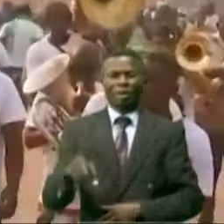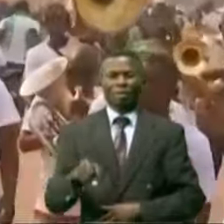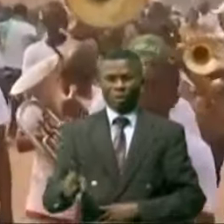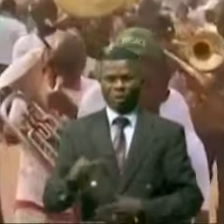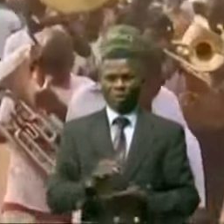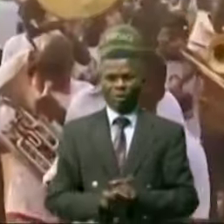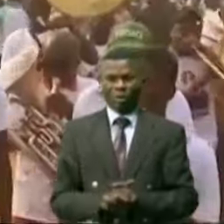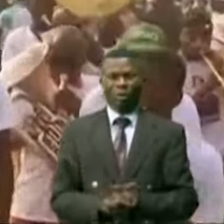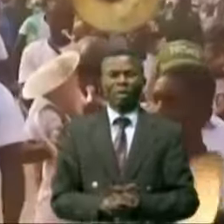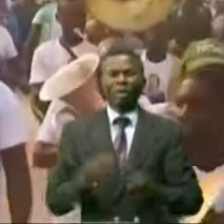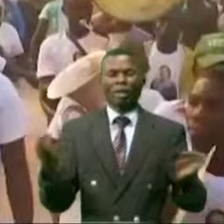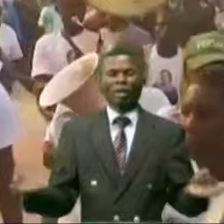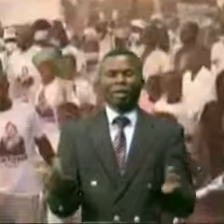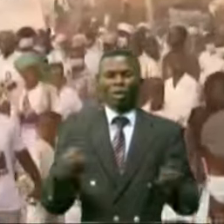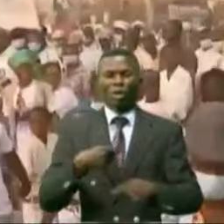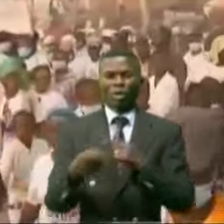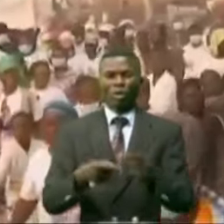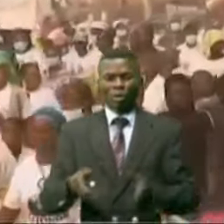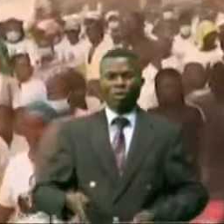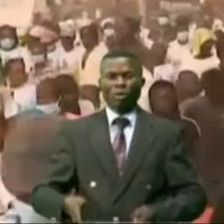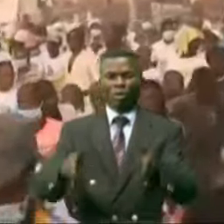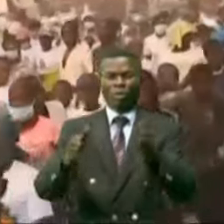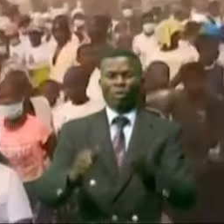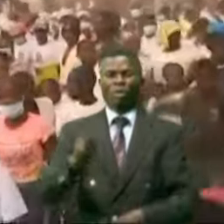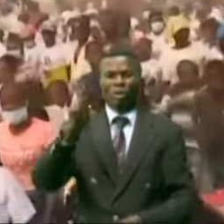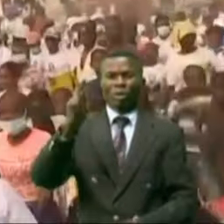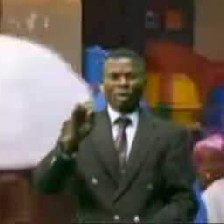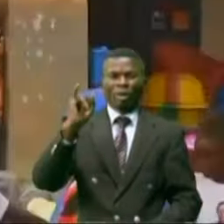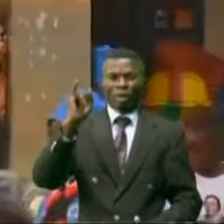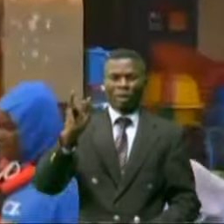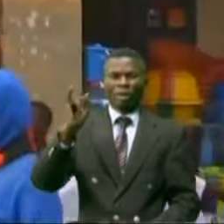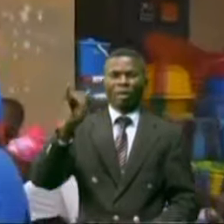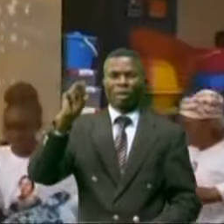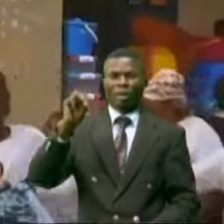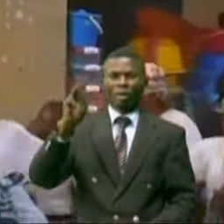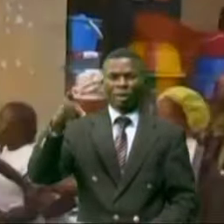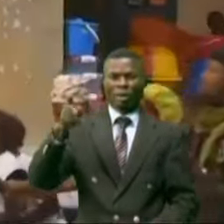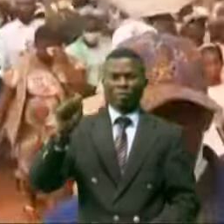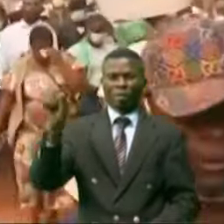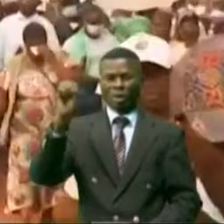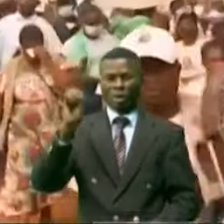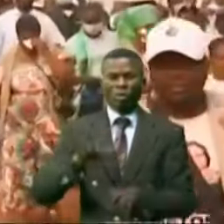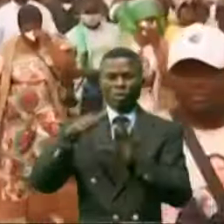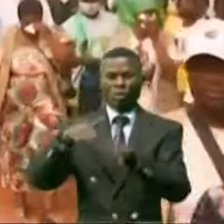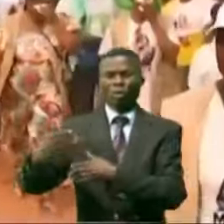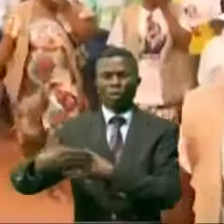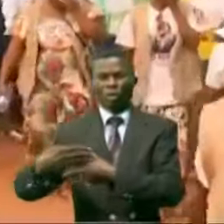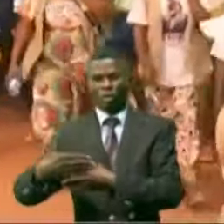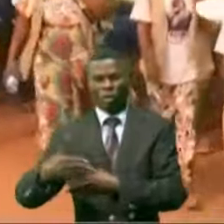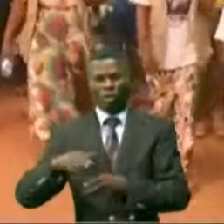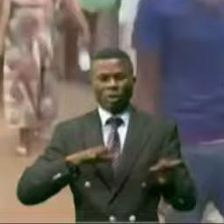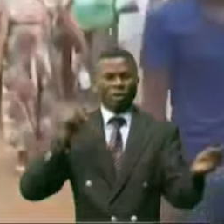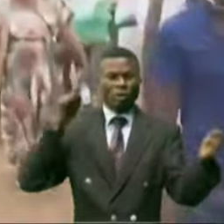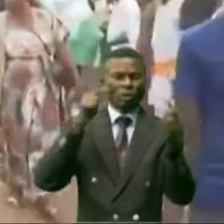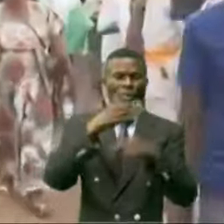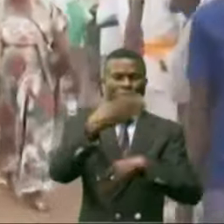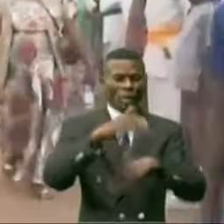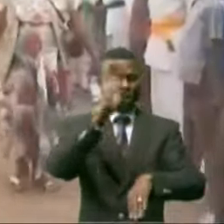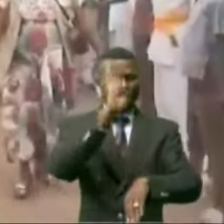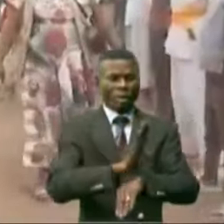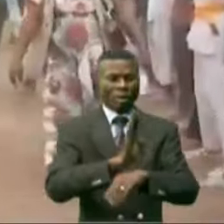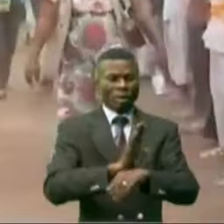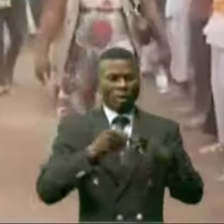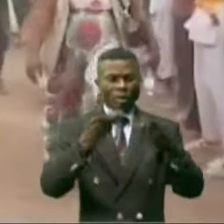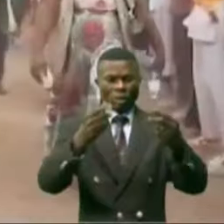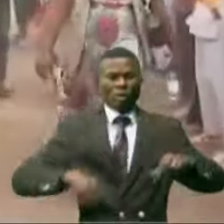liesse a commencé au débarcadère de Kimpangu, sur la rive gauche du majestueux fleuve Congo, à la lisière du Congo-Brazzaville, jusqu'au stade